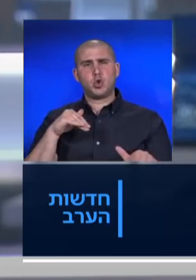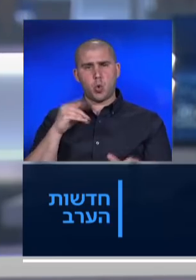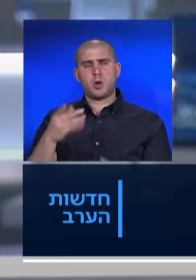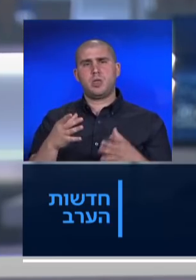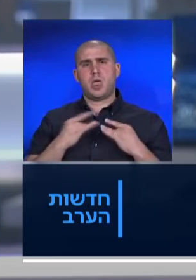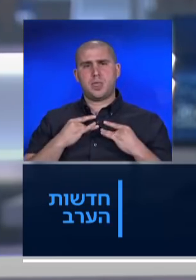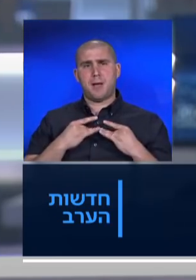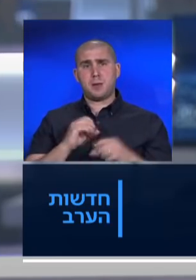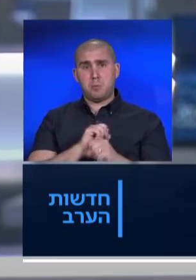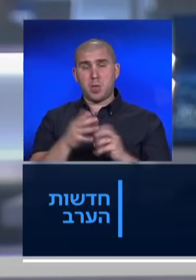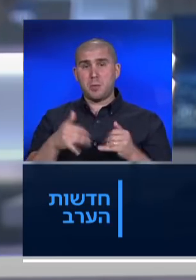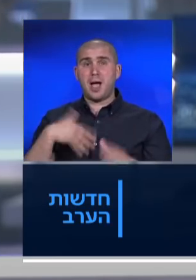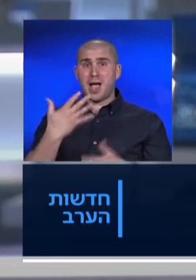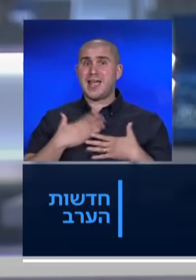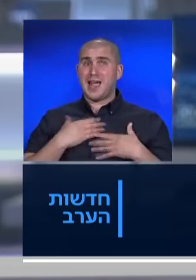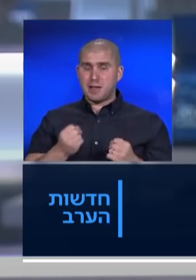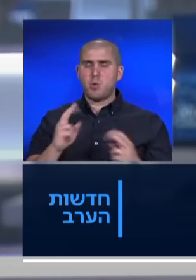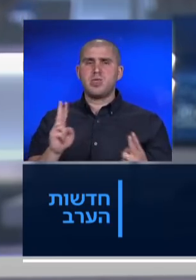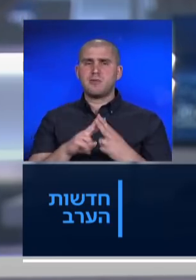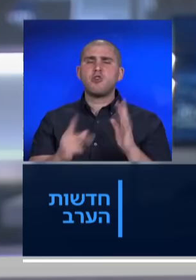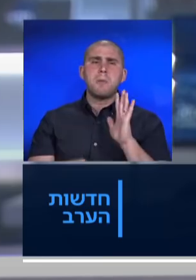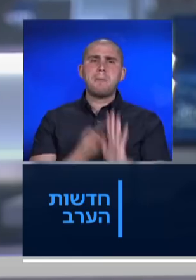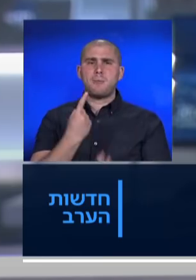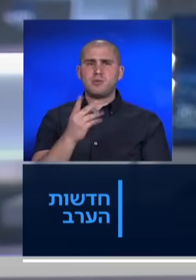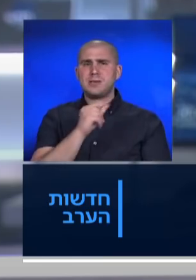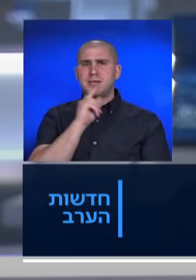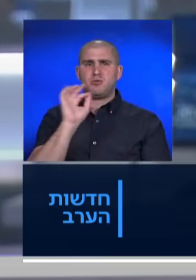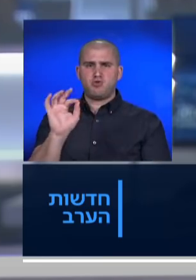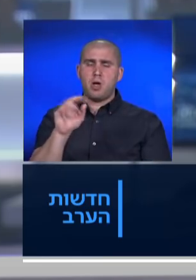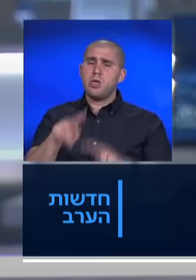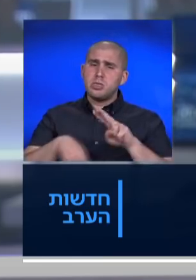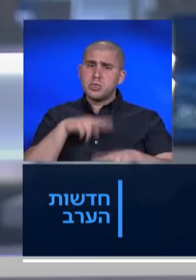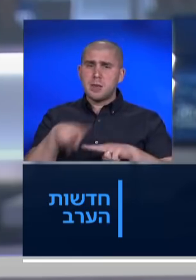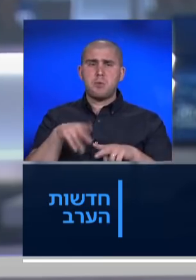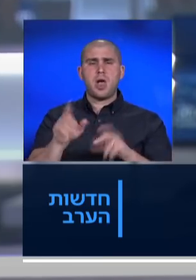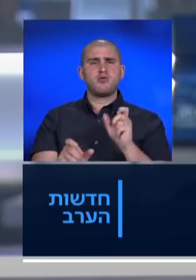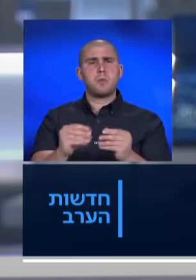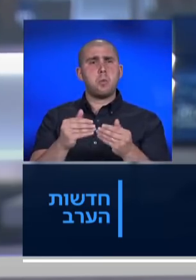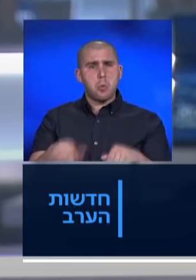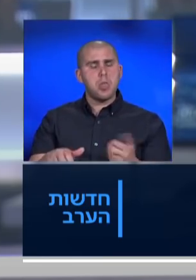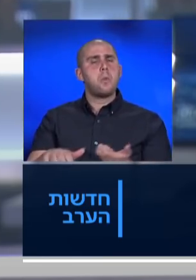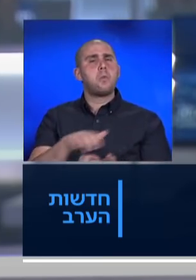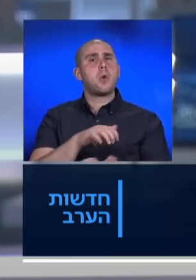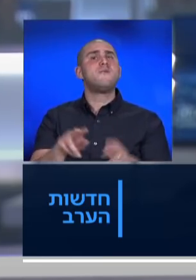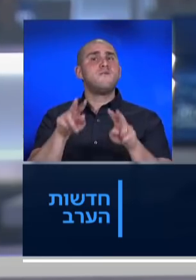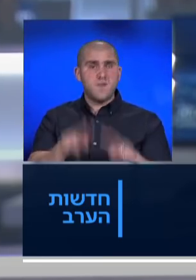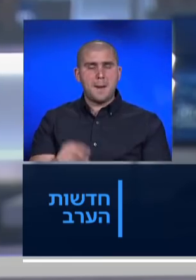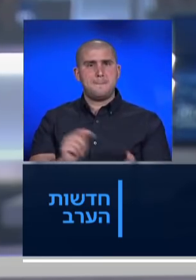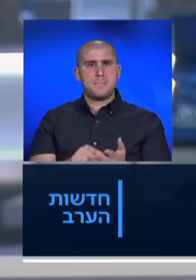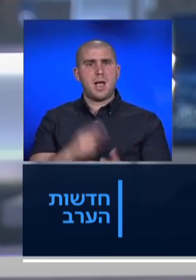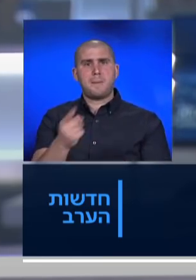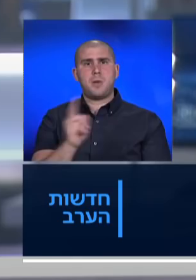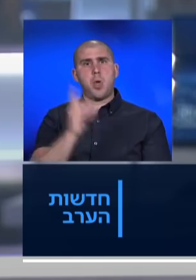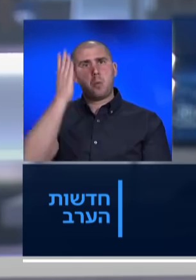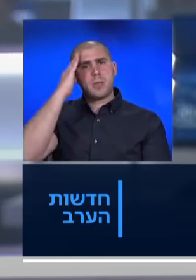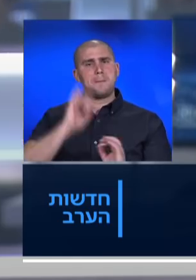לאחר שהחלים, הוא נפגש בפעם הראשונה עם אמו. הטיפול בבעלי מוגבלויות מורכב במיוחד, מכיוון שהם אינם מודעים למחלה,